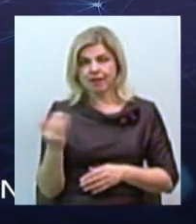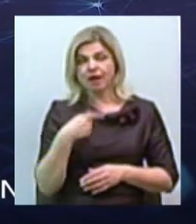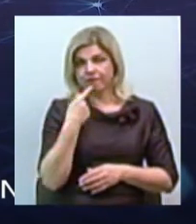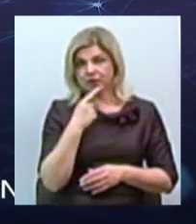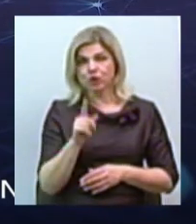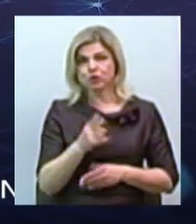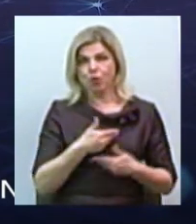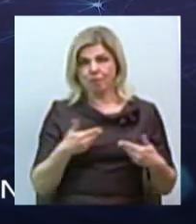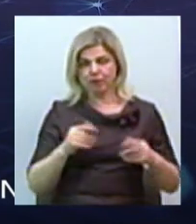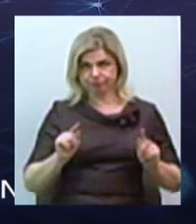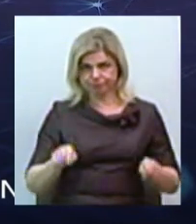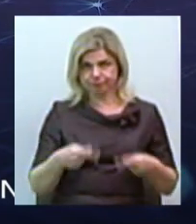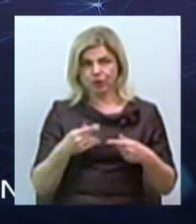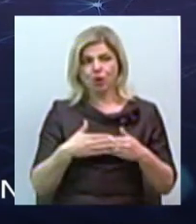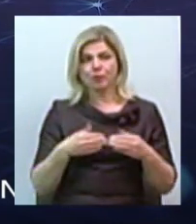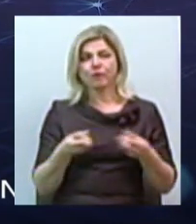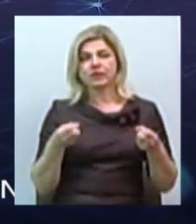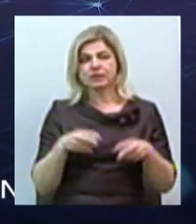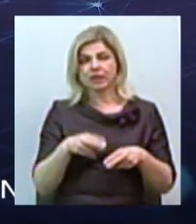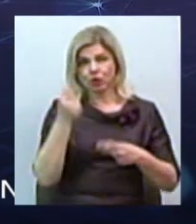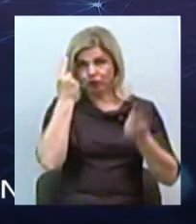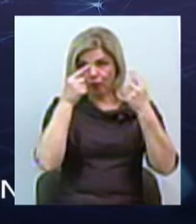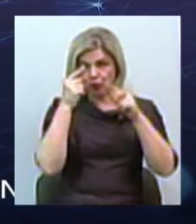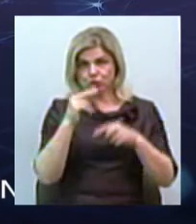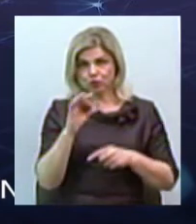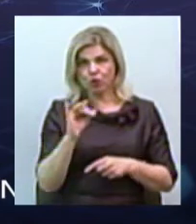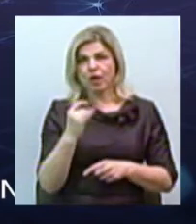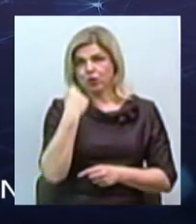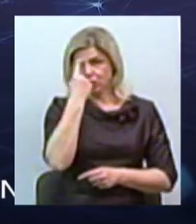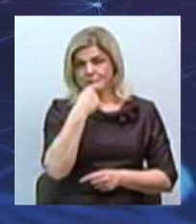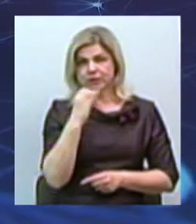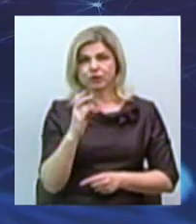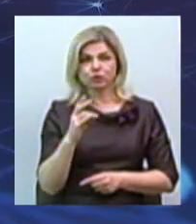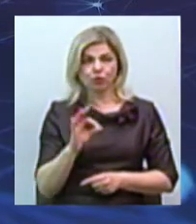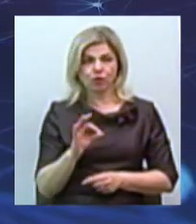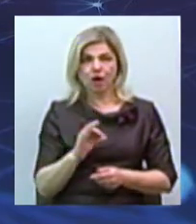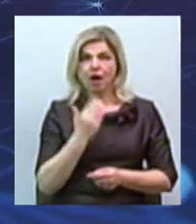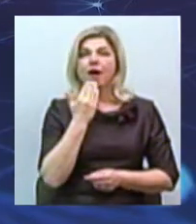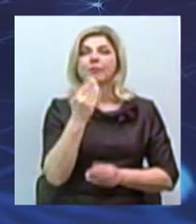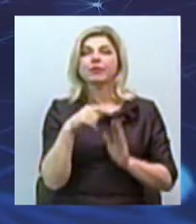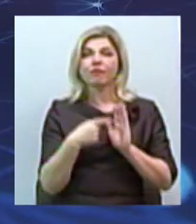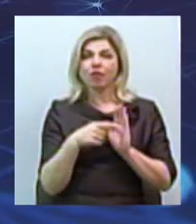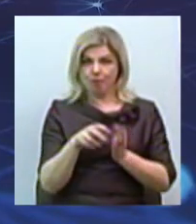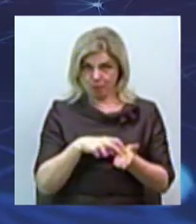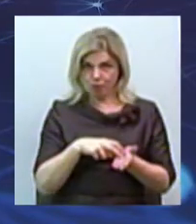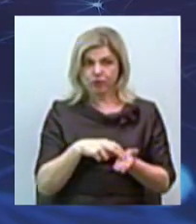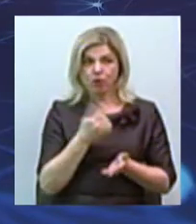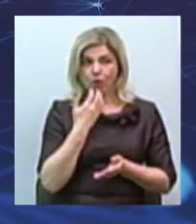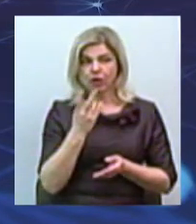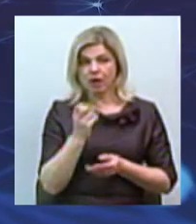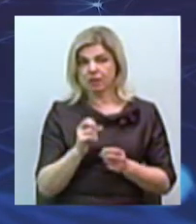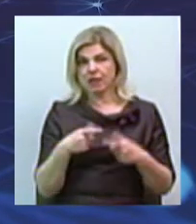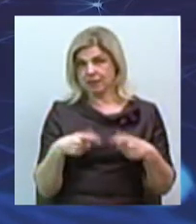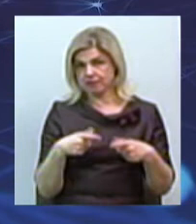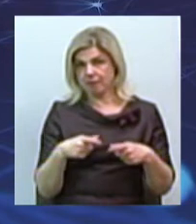зростаємо професійно, творчо і особистісно. А побоювалися, коли йшли на сертифікацію? Чесно?